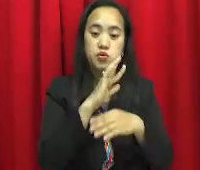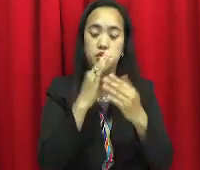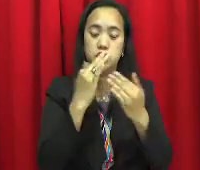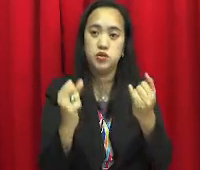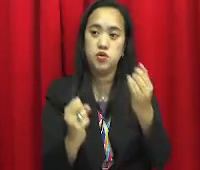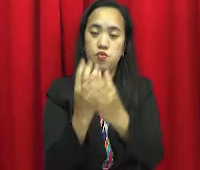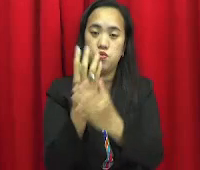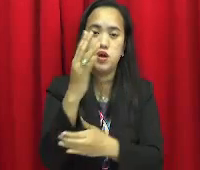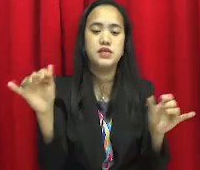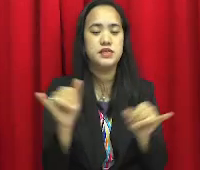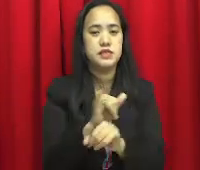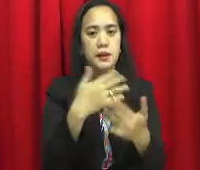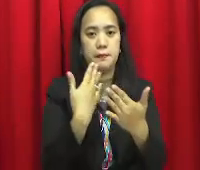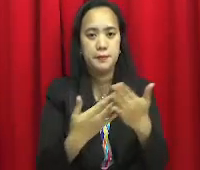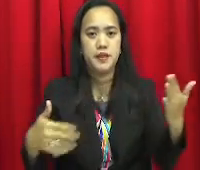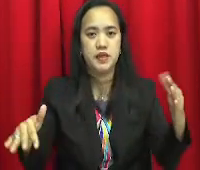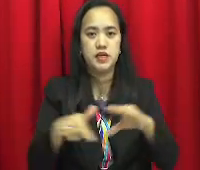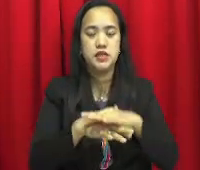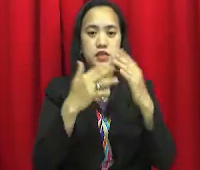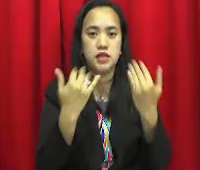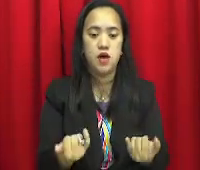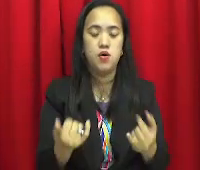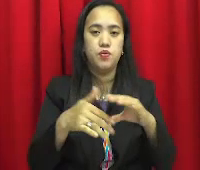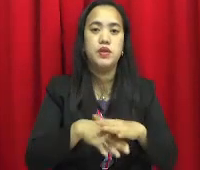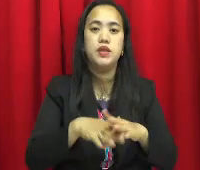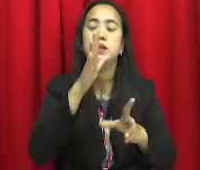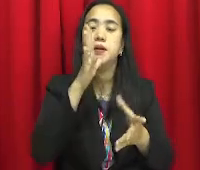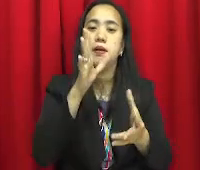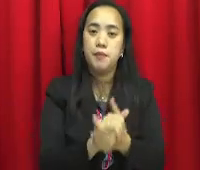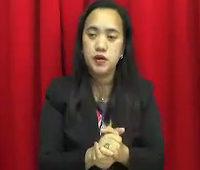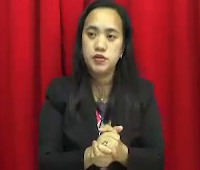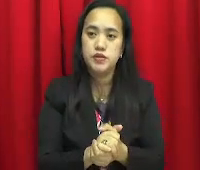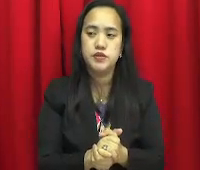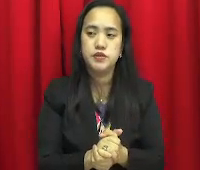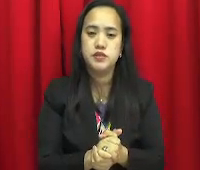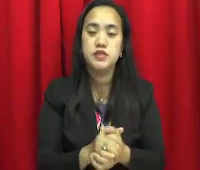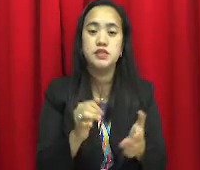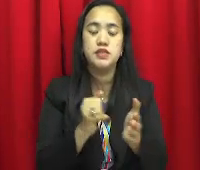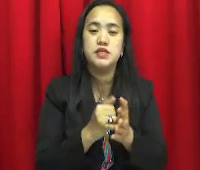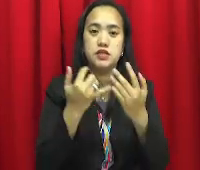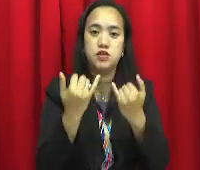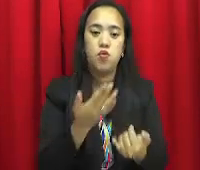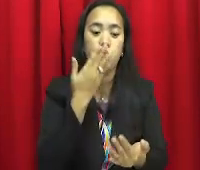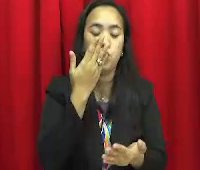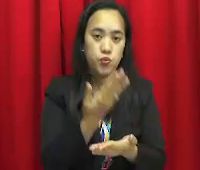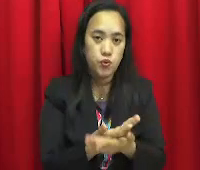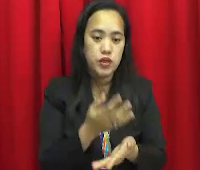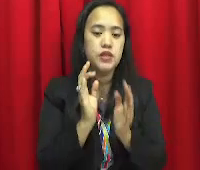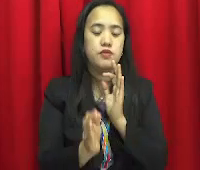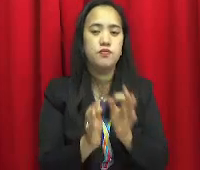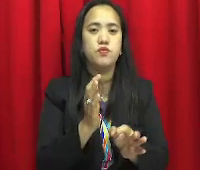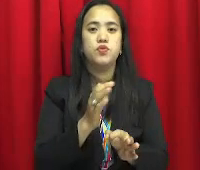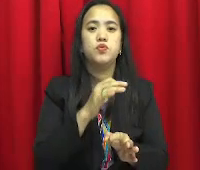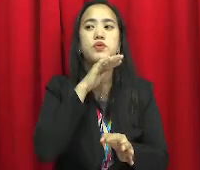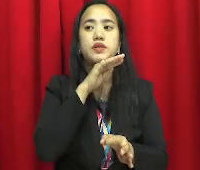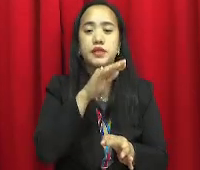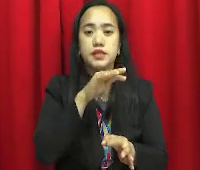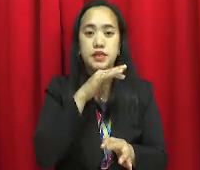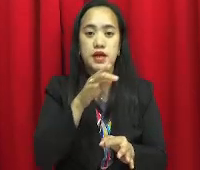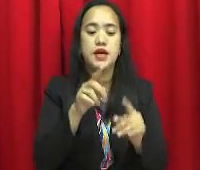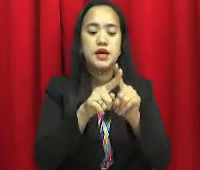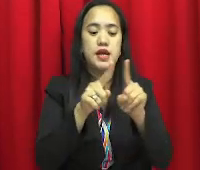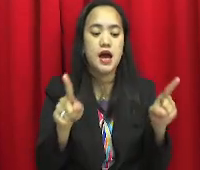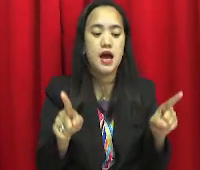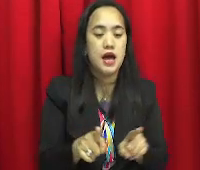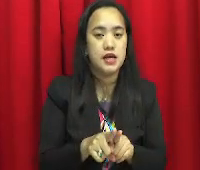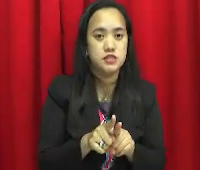mother. Yung mother at wife, maganda na mapagod kayo ayon sa trabaho ng isang wife at